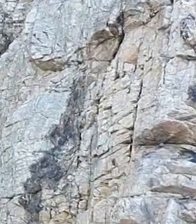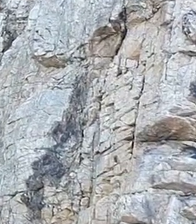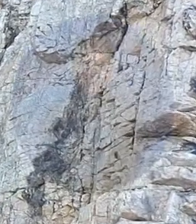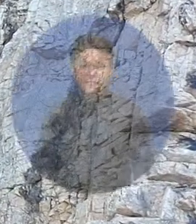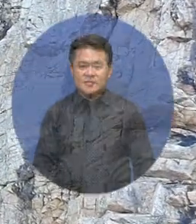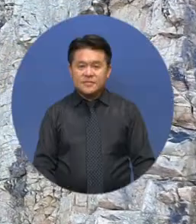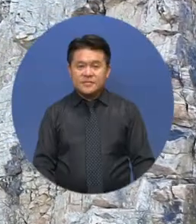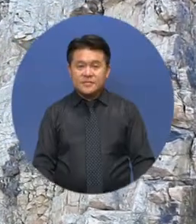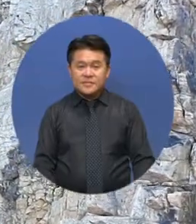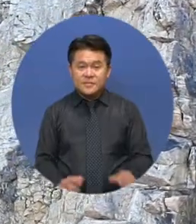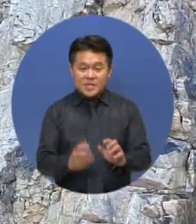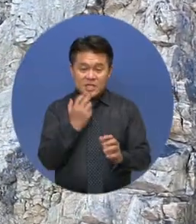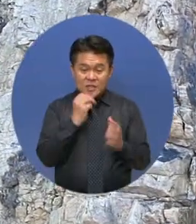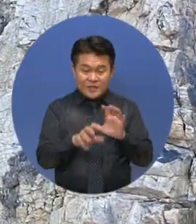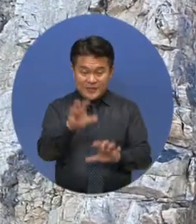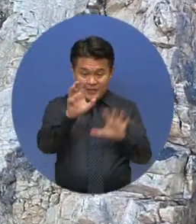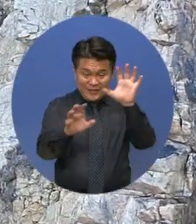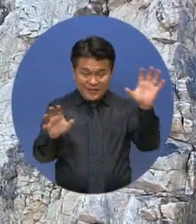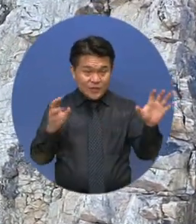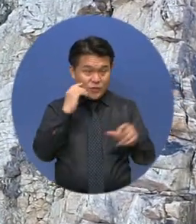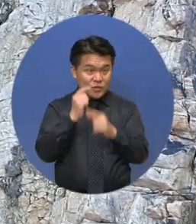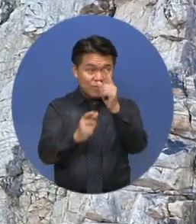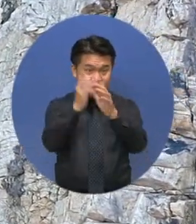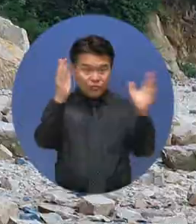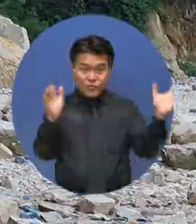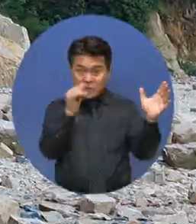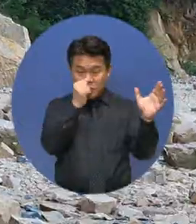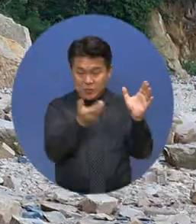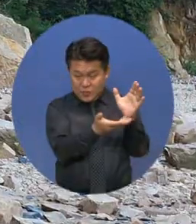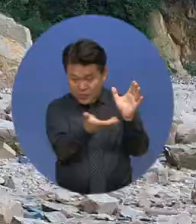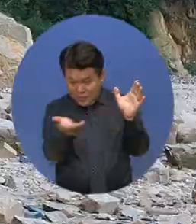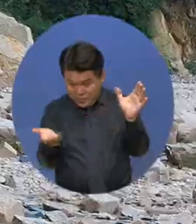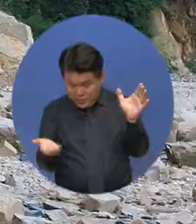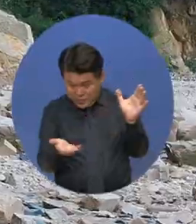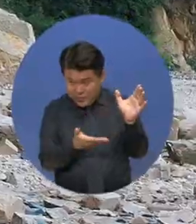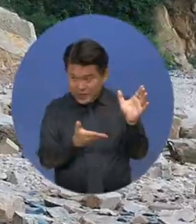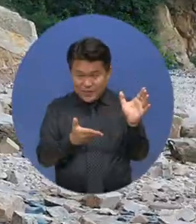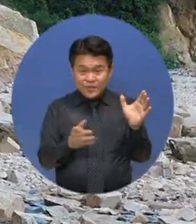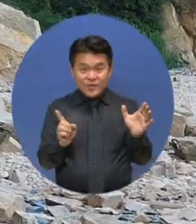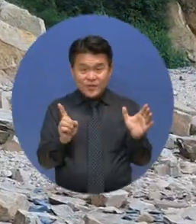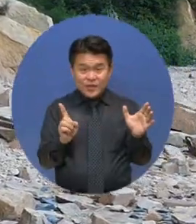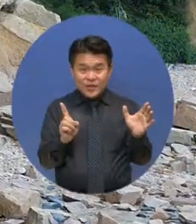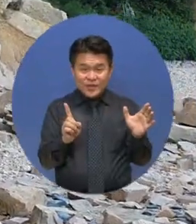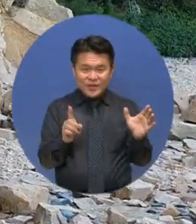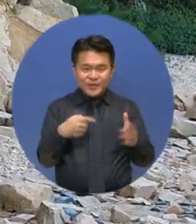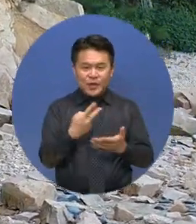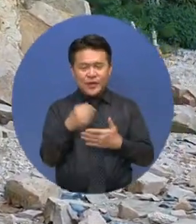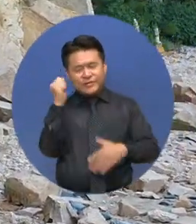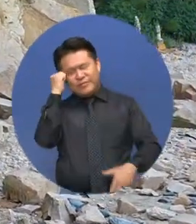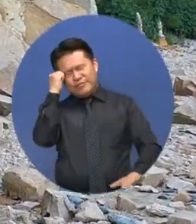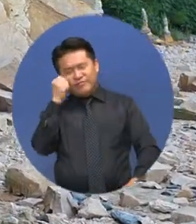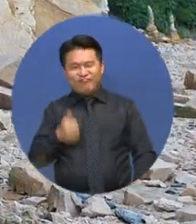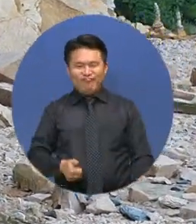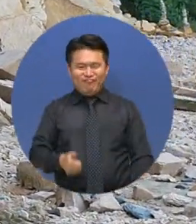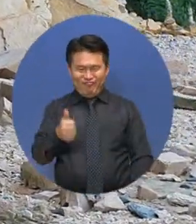굴곡 있는 바위와 소나무 숲이 만들어내는 그늘은 낮잠 자기엔 더할 나위 없는